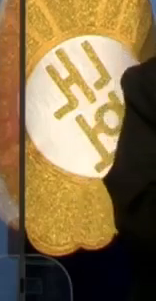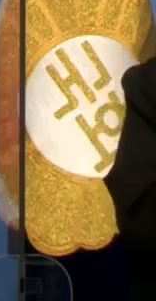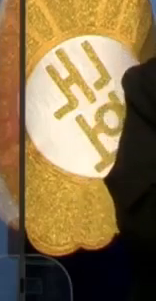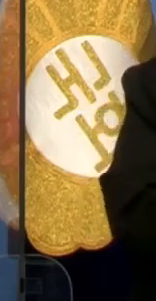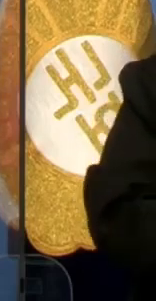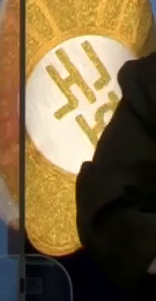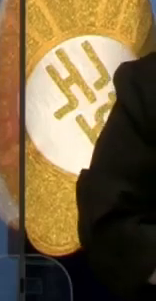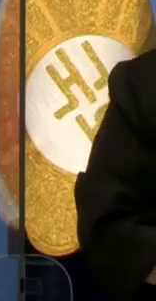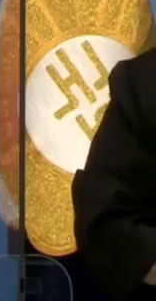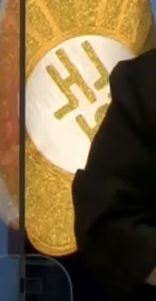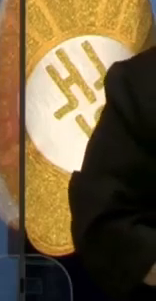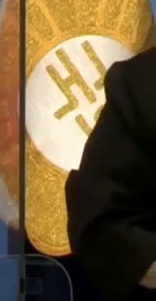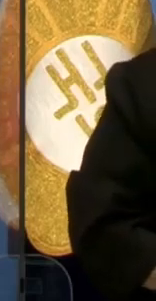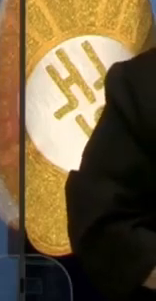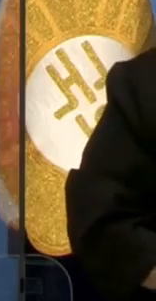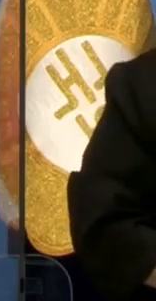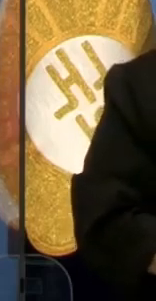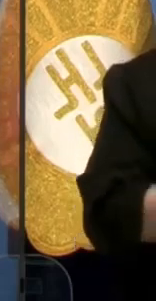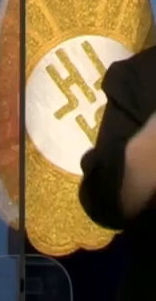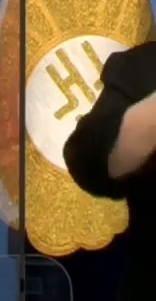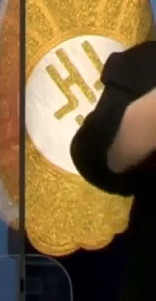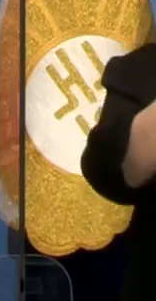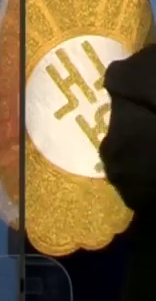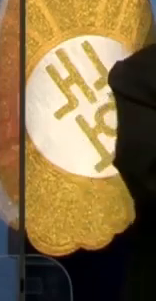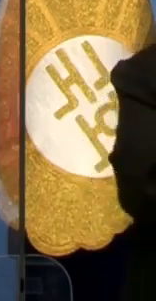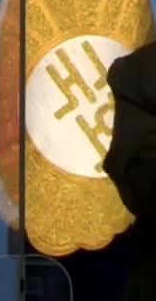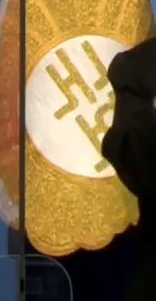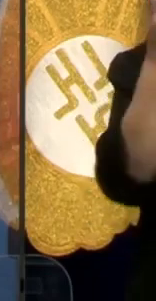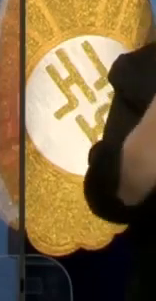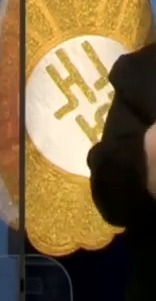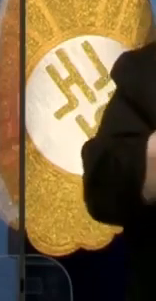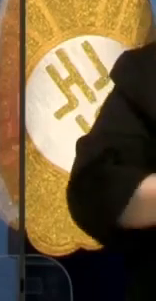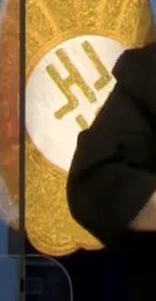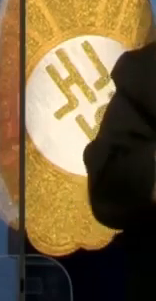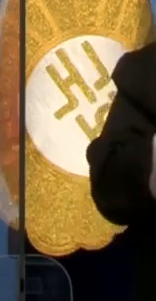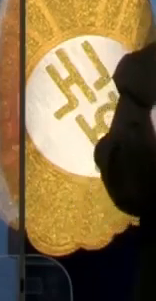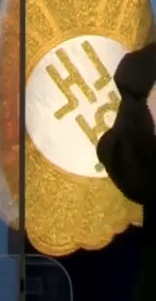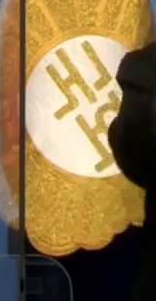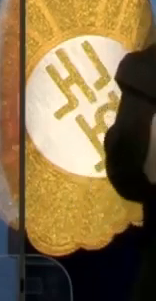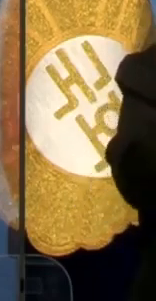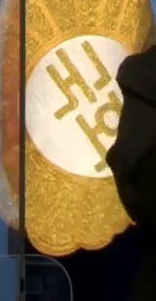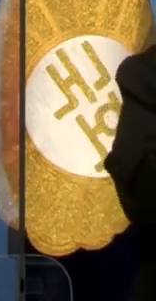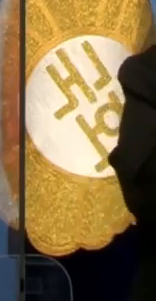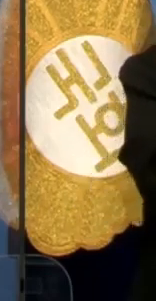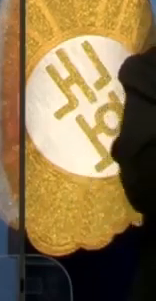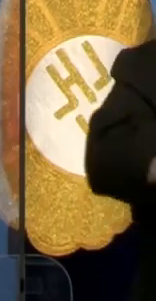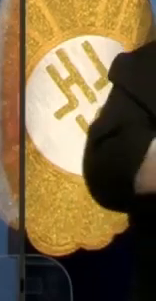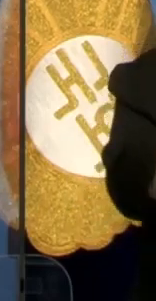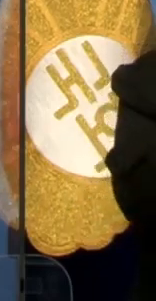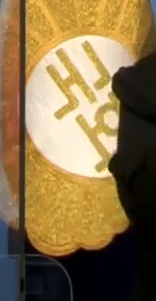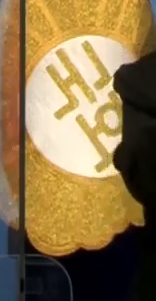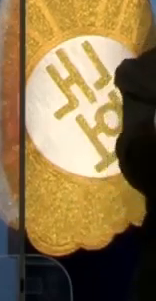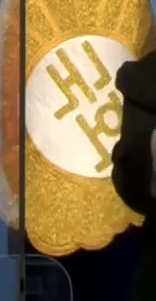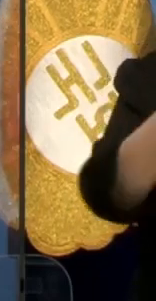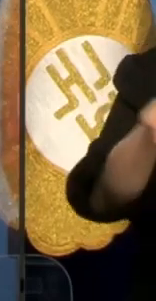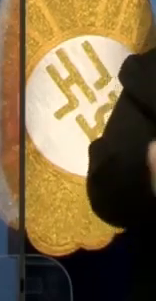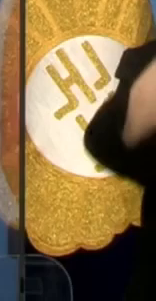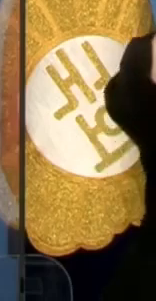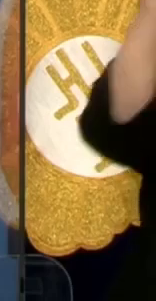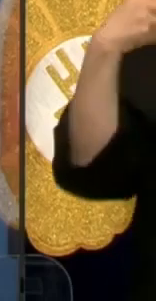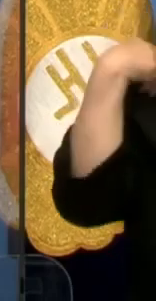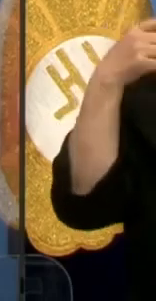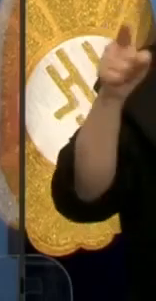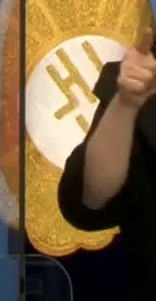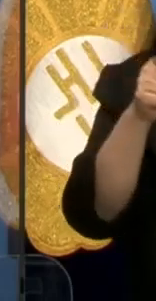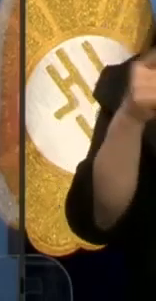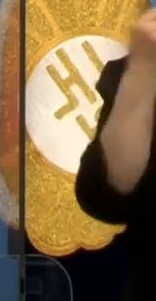최재형 원장의 감사원이 정권의 눈치를 보지 않고 소신 있게 행동하자 문재인 정부 탈원전 정책의 정당성에 흠집이 날